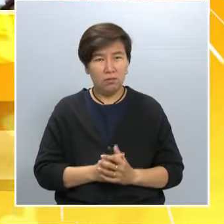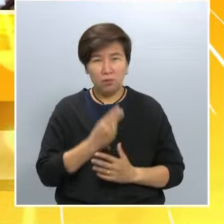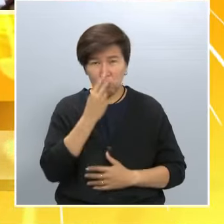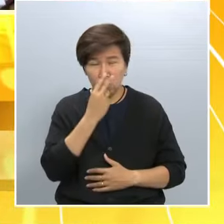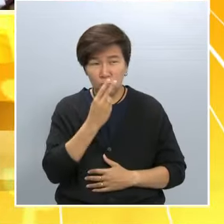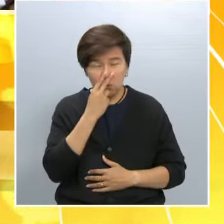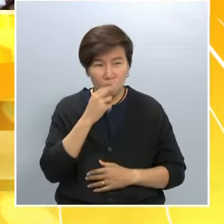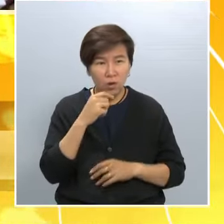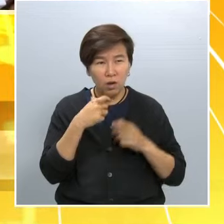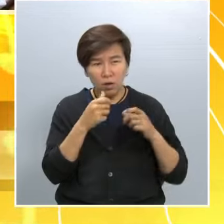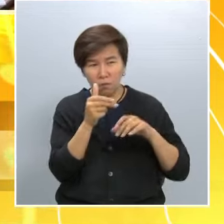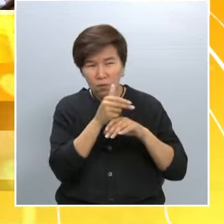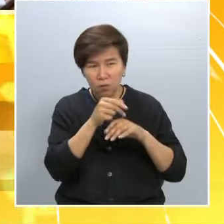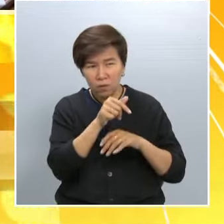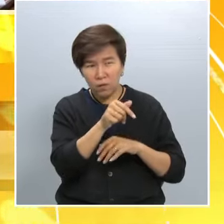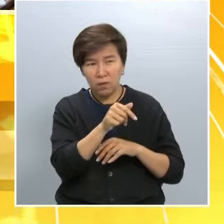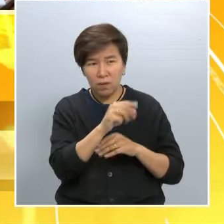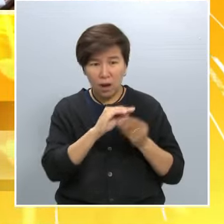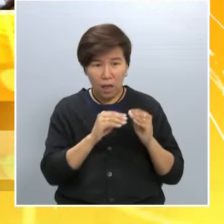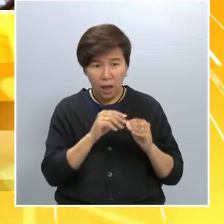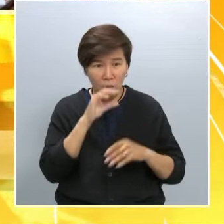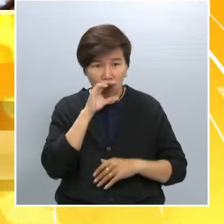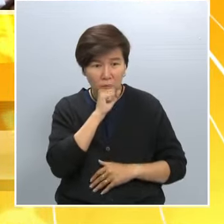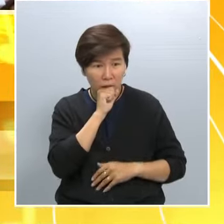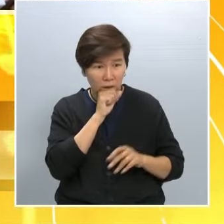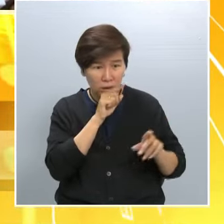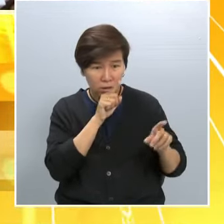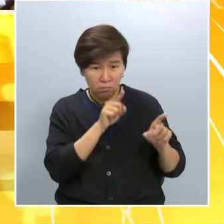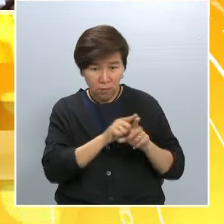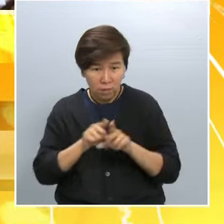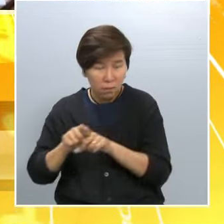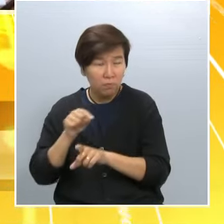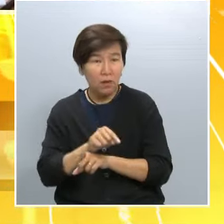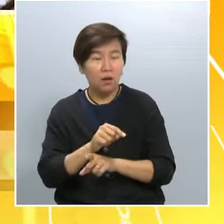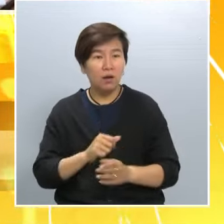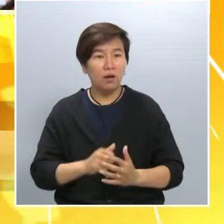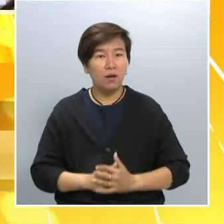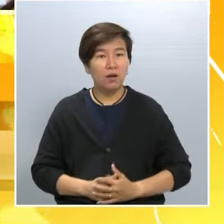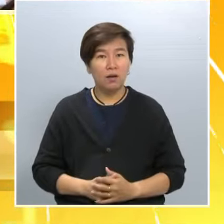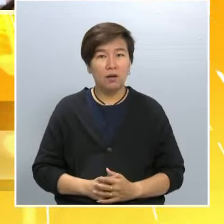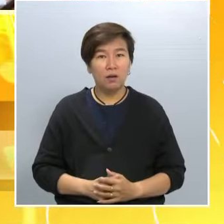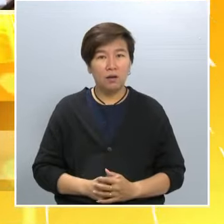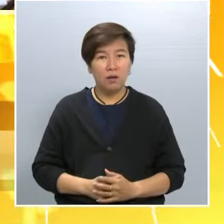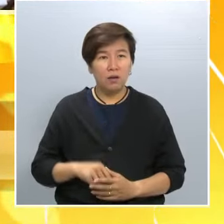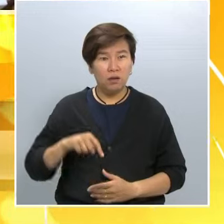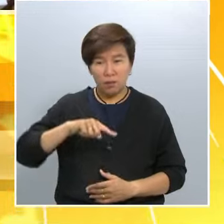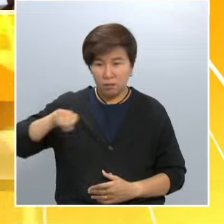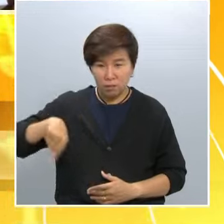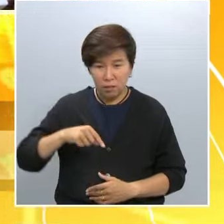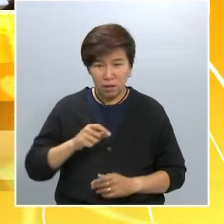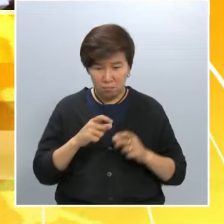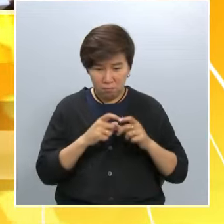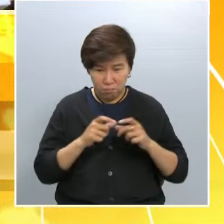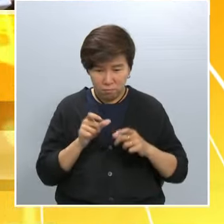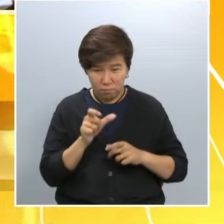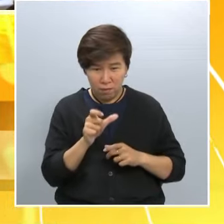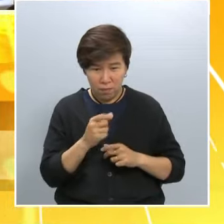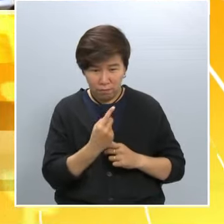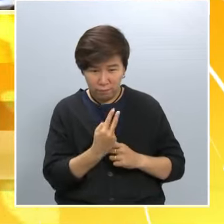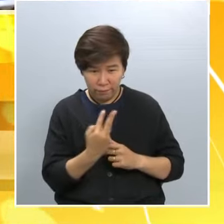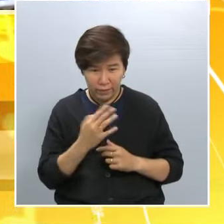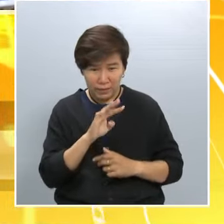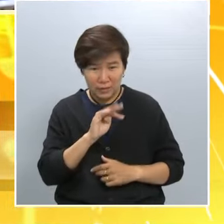เนี่ยเหมือนกับว่ารหัสเดียวกันหมดเลยนะใช้รหัสเดียวกันหมดทั้งค่ายหรอทั้ง 40ใบหรอแล้วทำไม